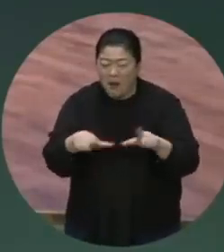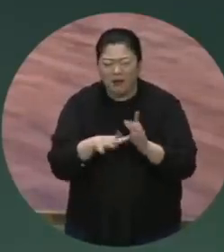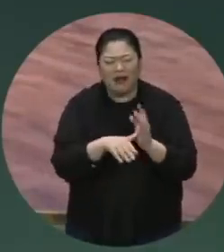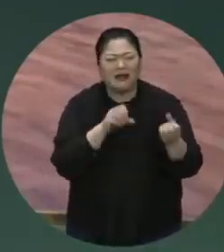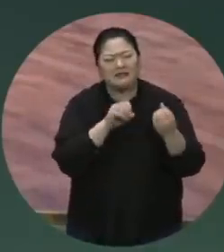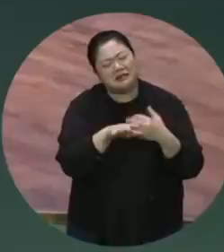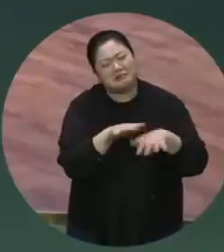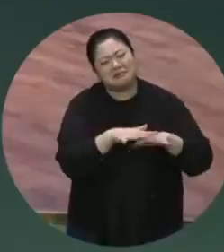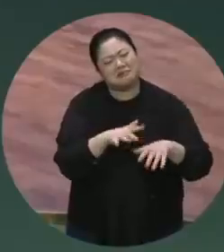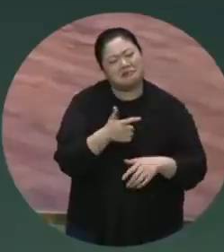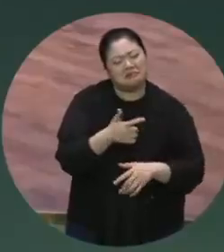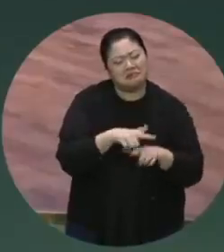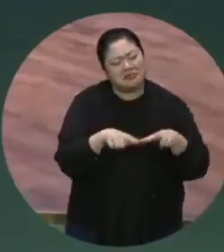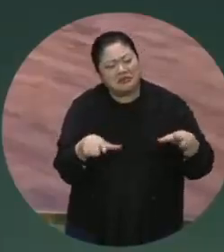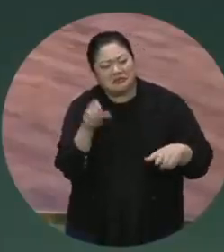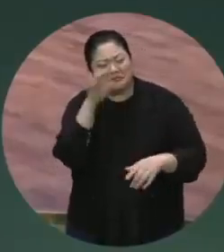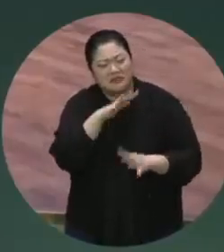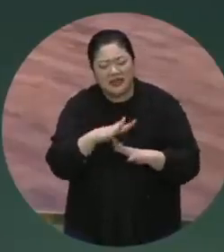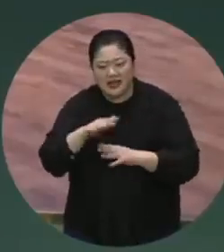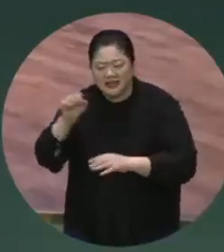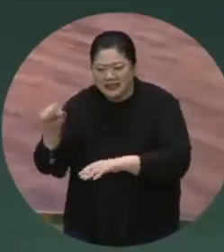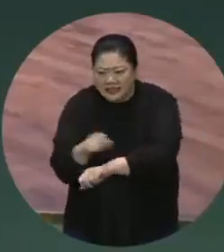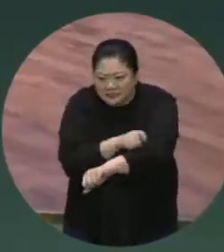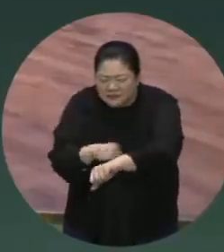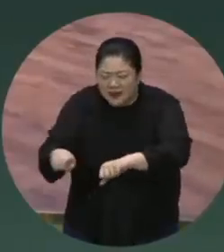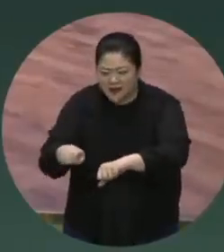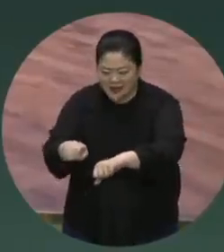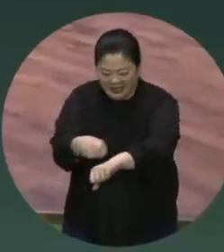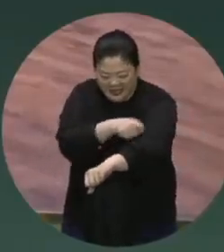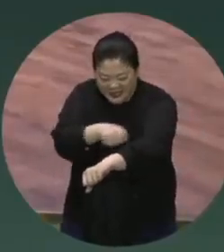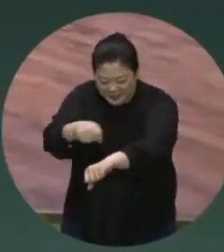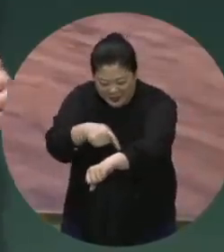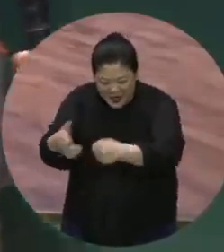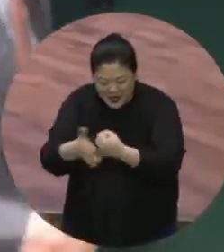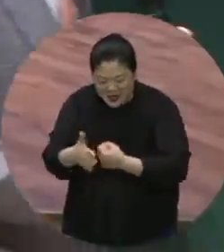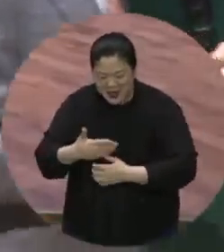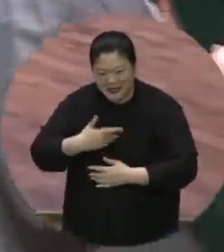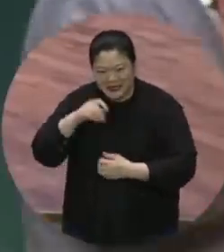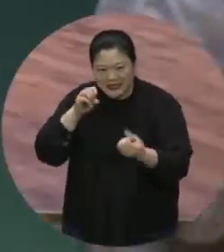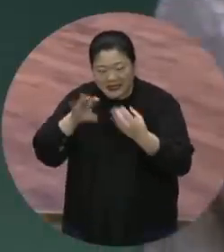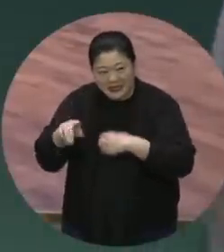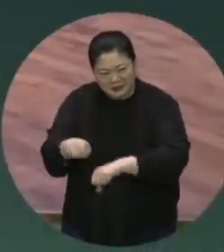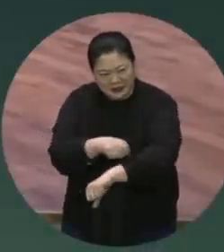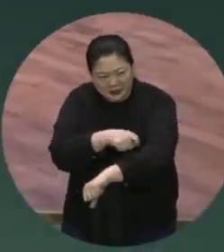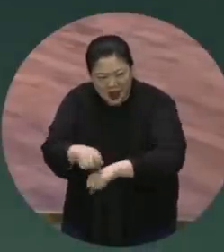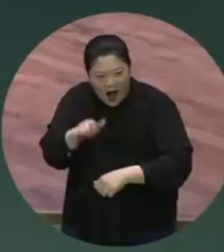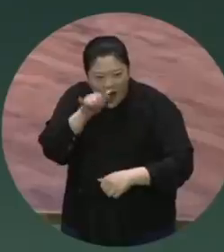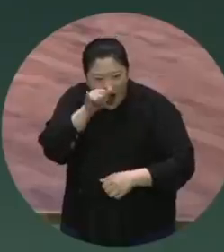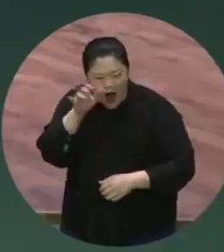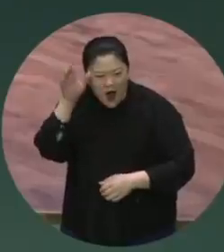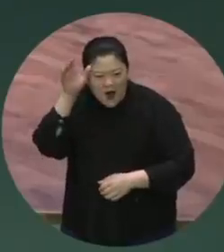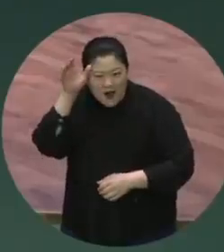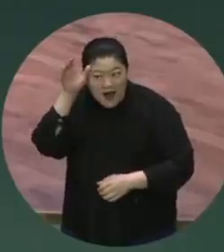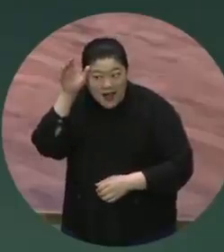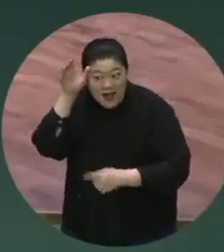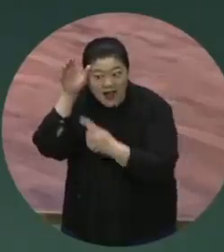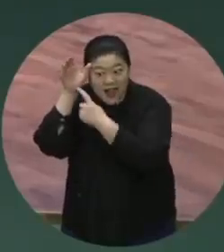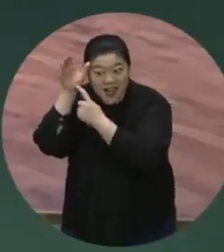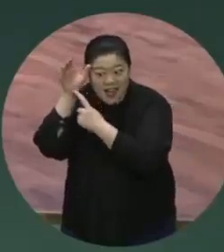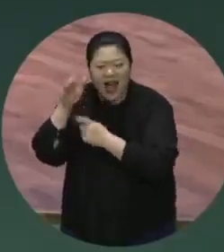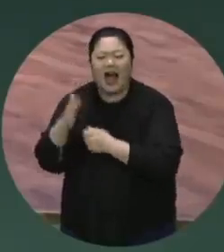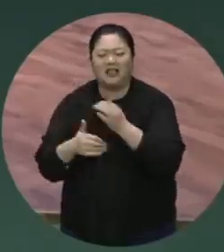못했지만은 이렇게 집중 새벽 기도 때 뭔가 하나님의 뜻을 좀 알아봐야 되겠다. 이런 생각만 가져도